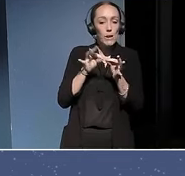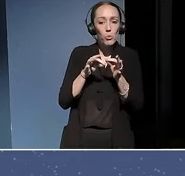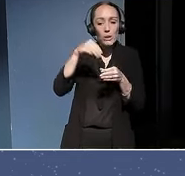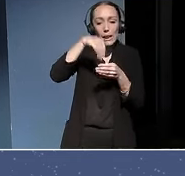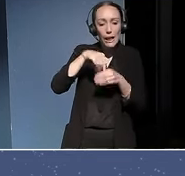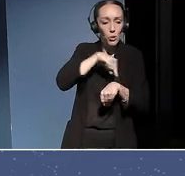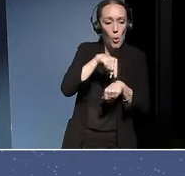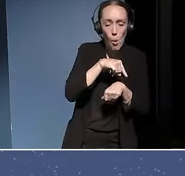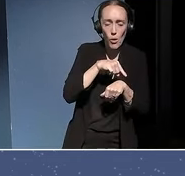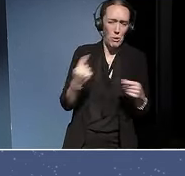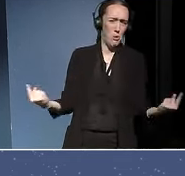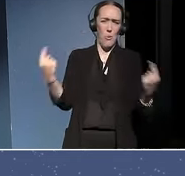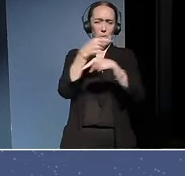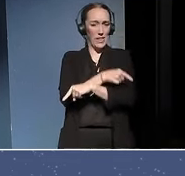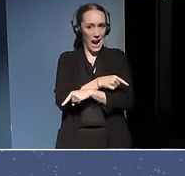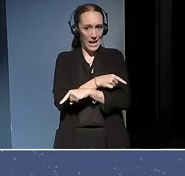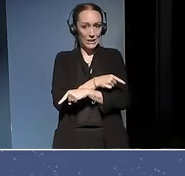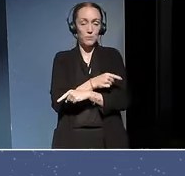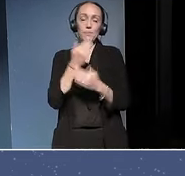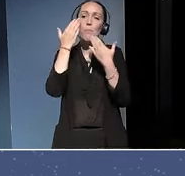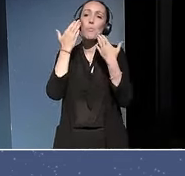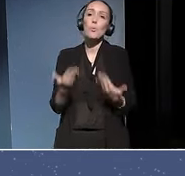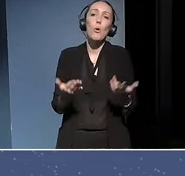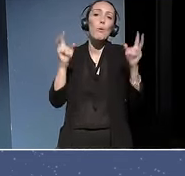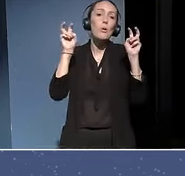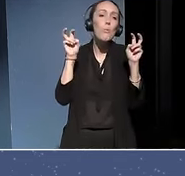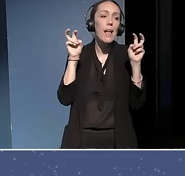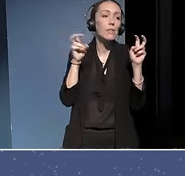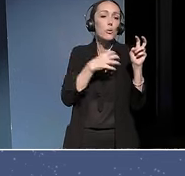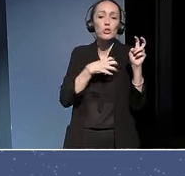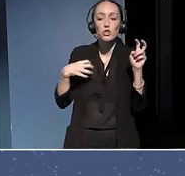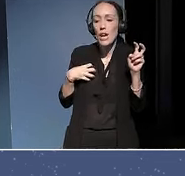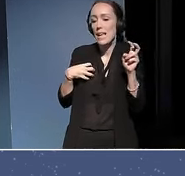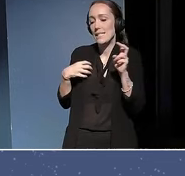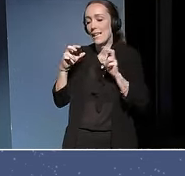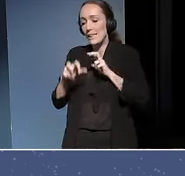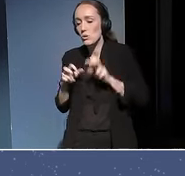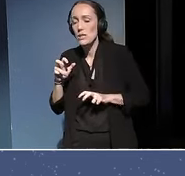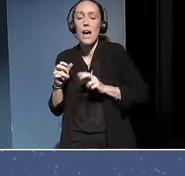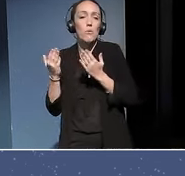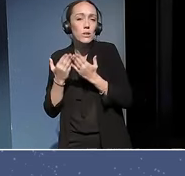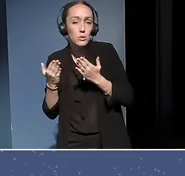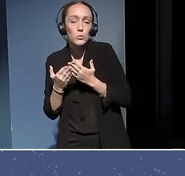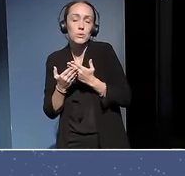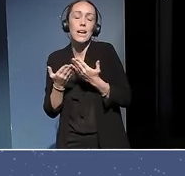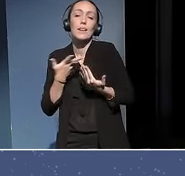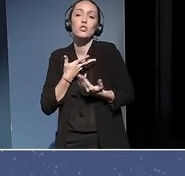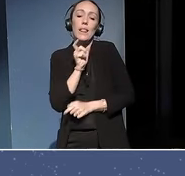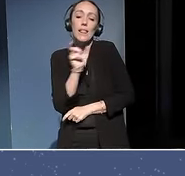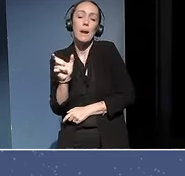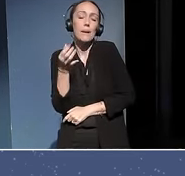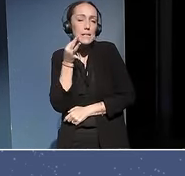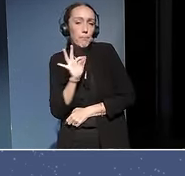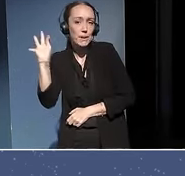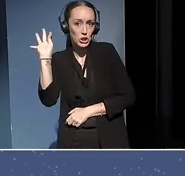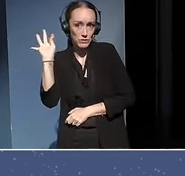Quindi purtroppo nella paleontologia ci sono delle terminologie che devono essere utilizzate Eh io